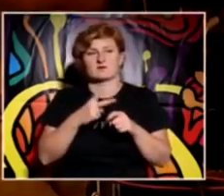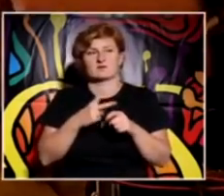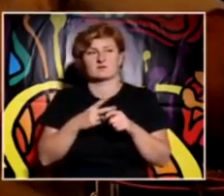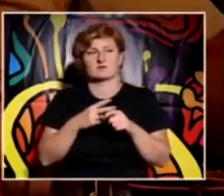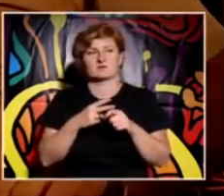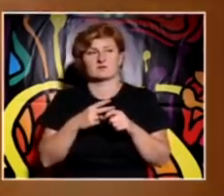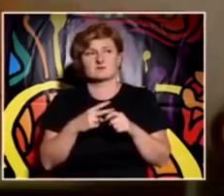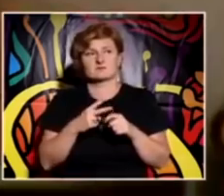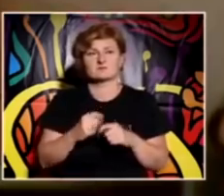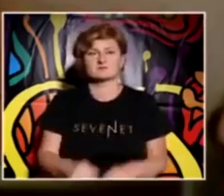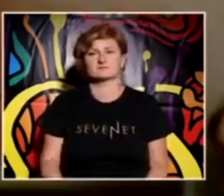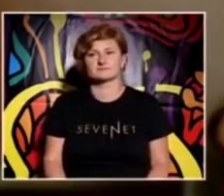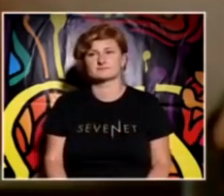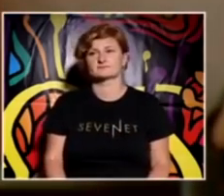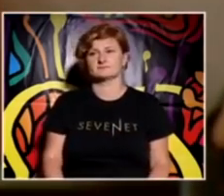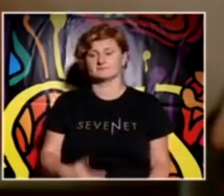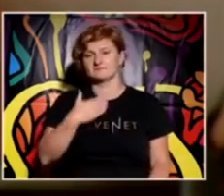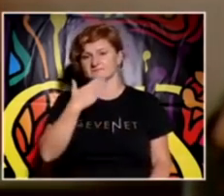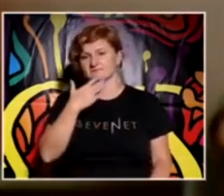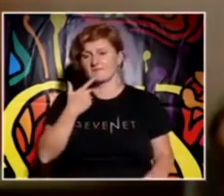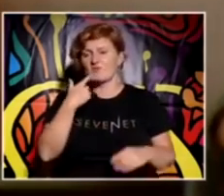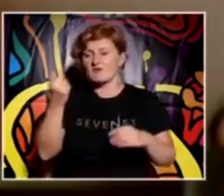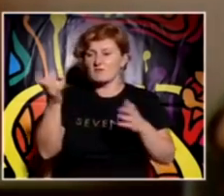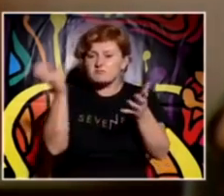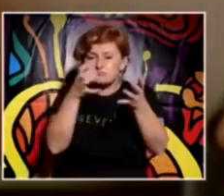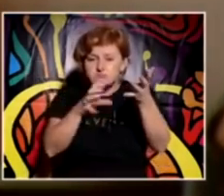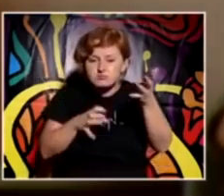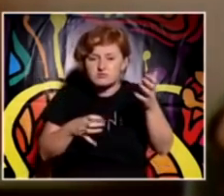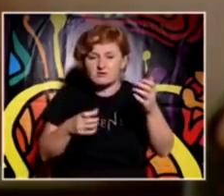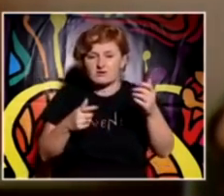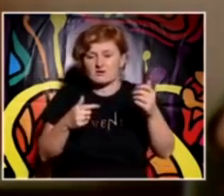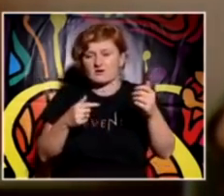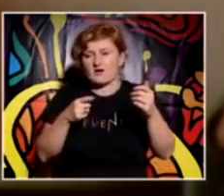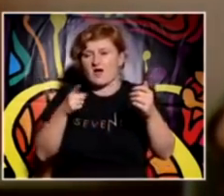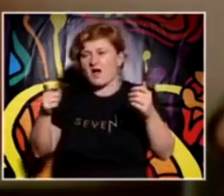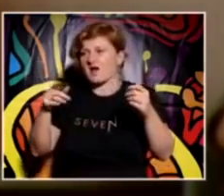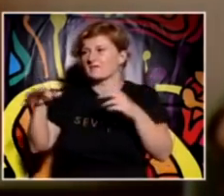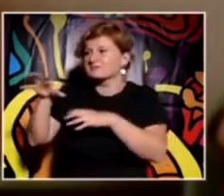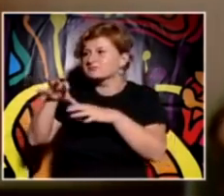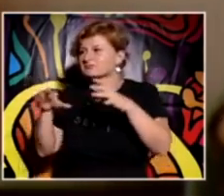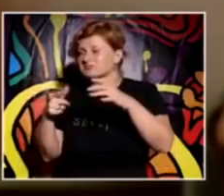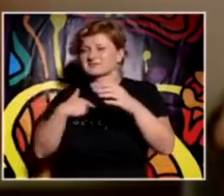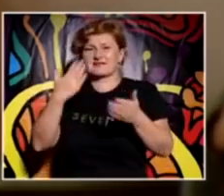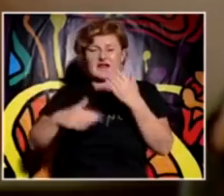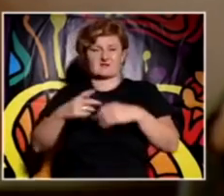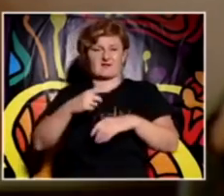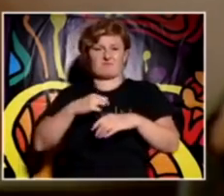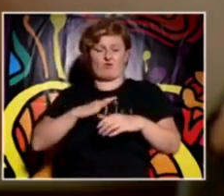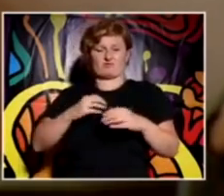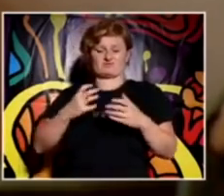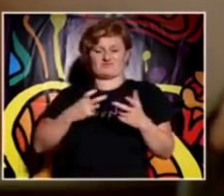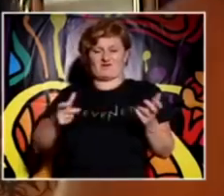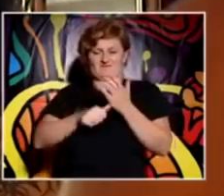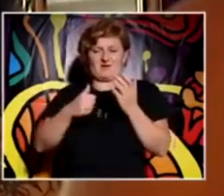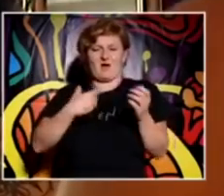refleksja, kurczę, nie szkoda ci tam być, tyle rzeczy fajnych się wokół ciebie dzieje, ale gdzieś tam na koniec wrzucanie, uważam, że to jest